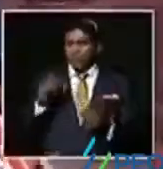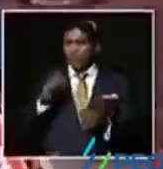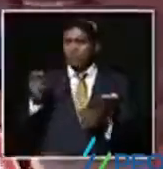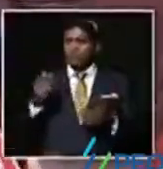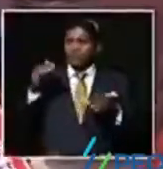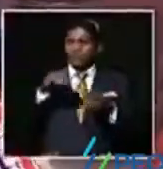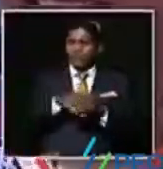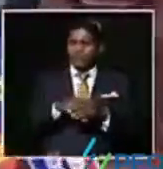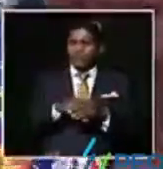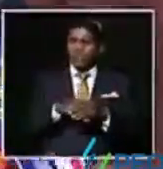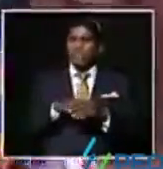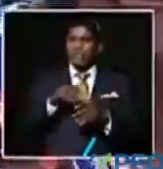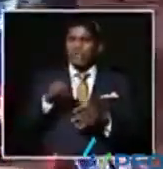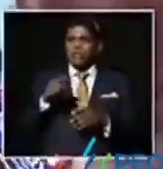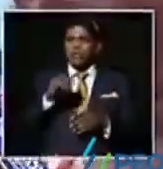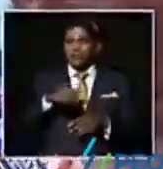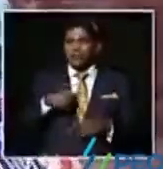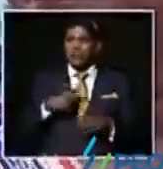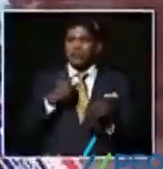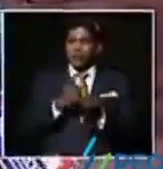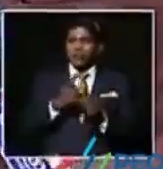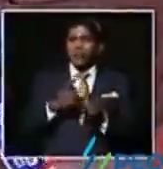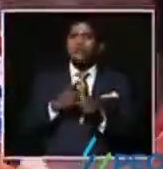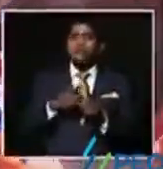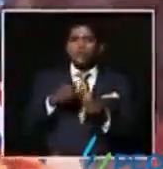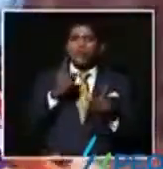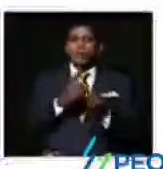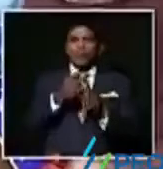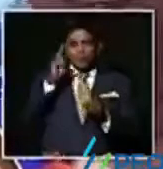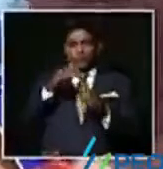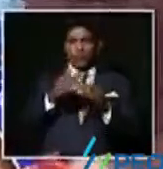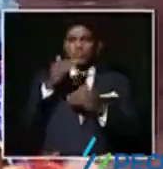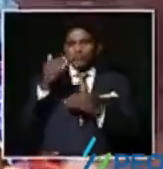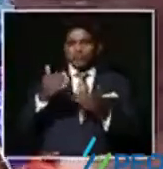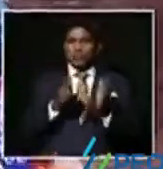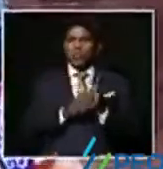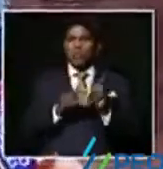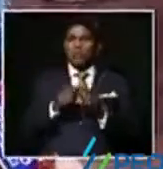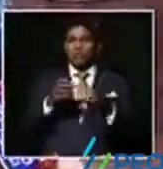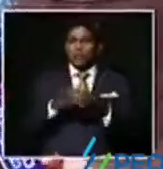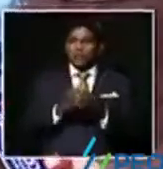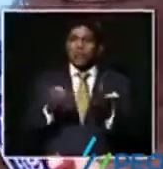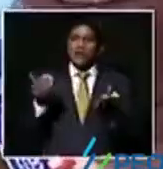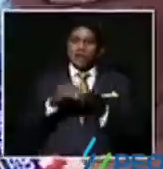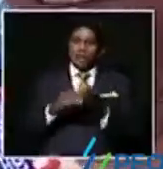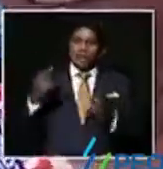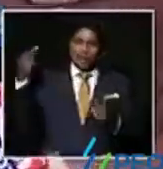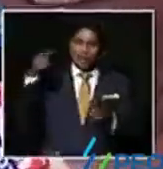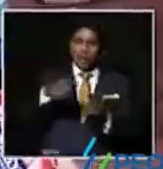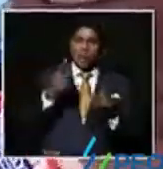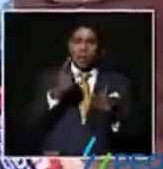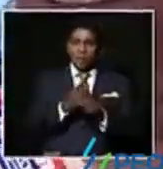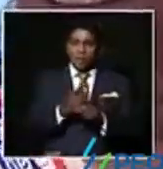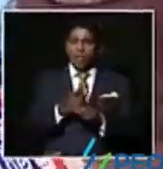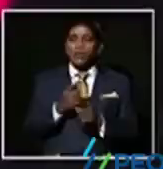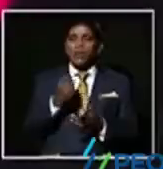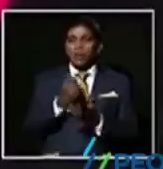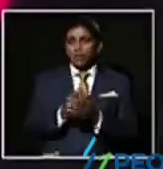අපේ බලාපොරොත්තු තියෙන එතුමාව හම්බෙලා කතා කරන්න බලාපොරොත්තු වෙනවා මන්ත්‍රී කණ්ඩායම් විදියට නැවත එතුමාව ඇවිල්ලා හම්බ වෙලා අපේ ඒ ලිපිය බාර දෙන්න.